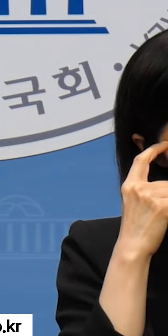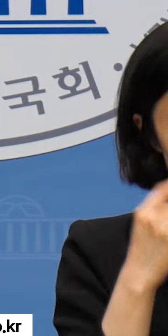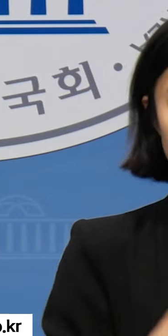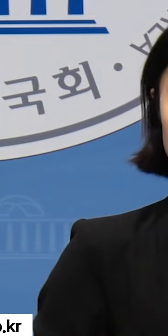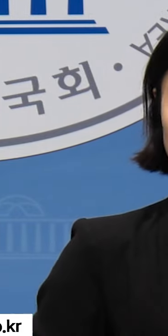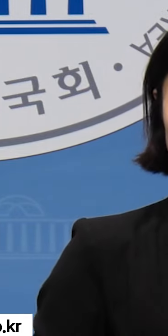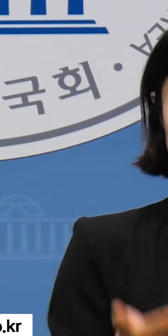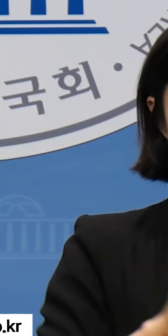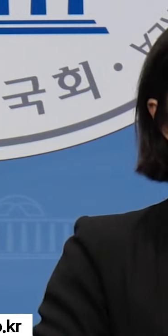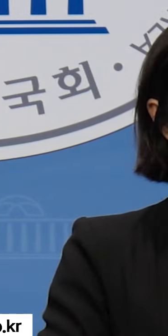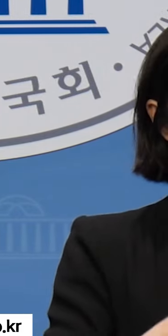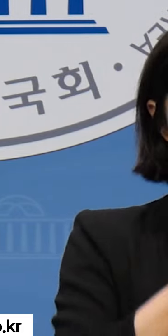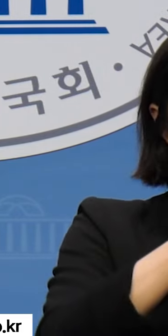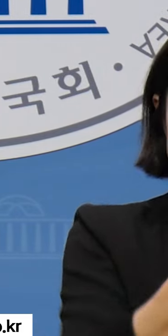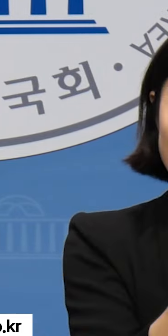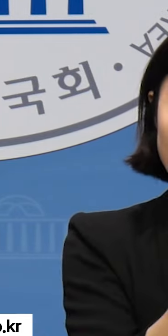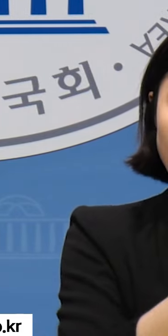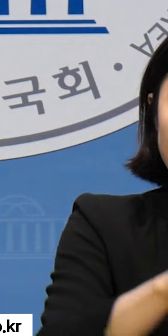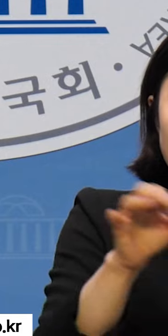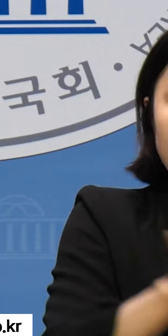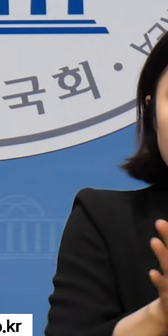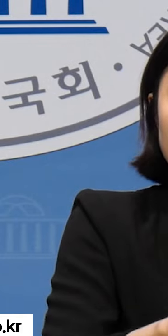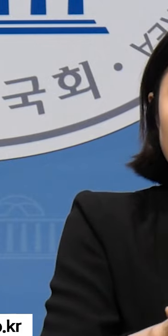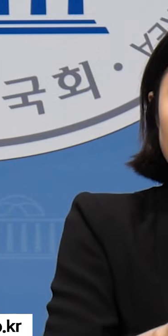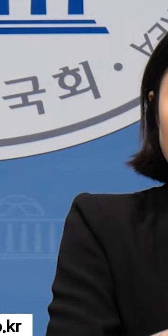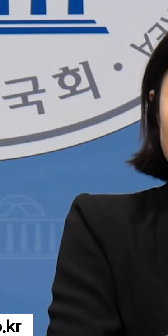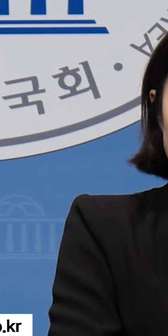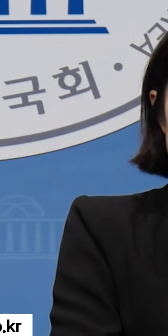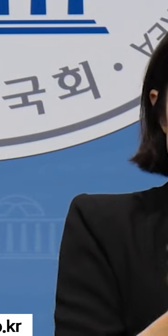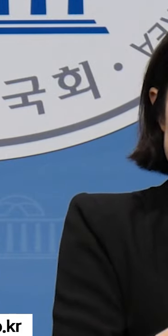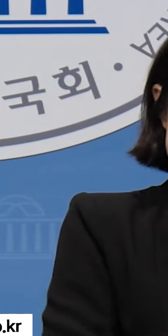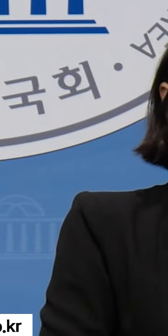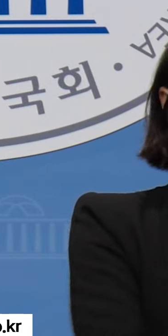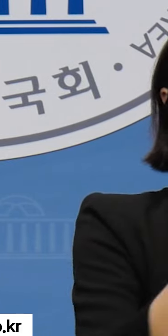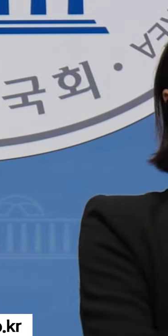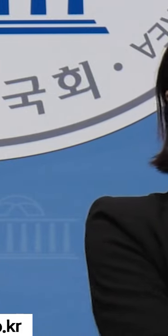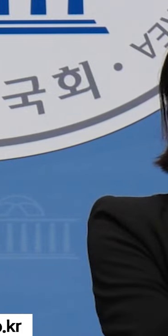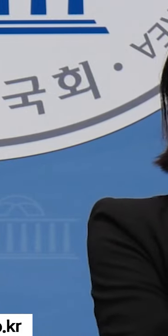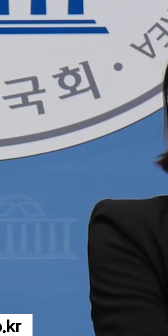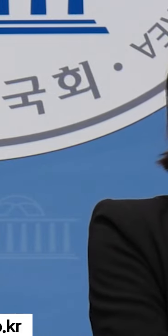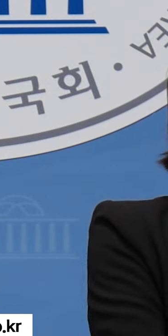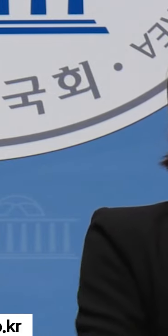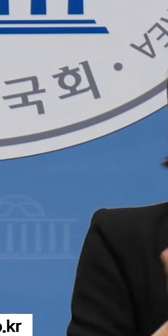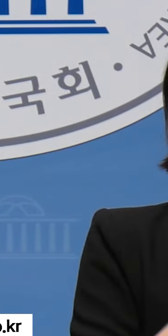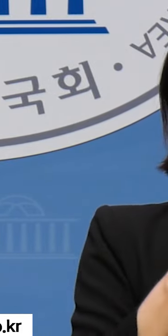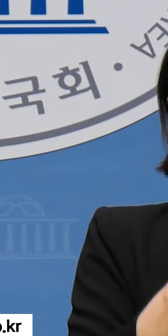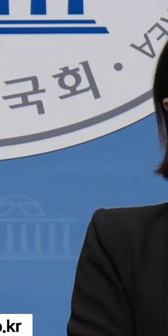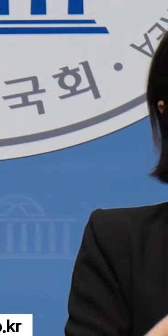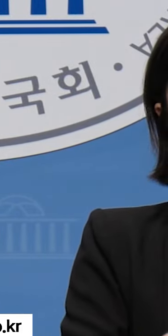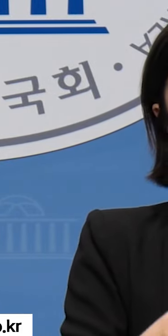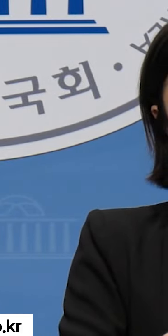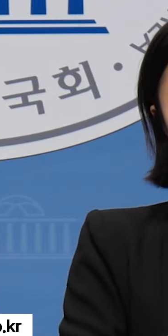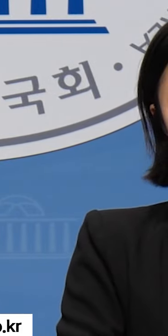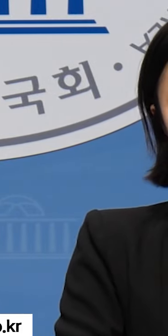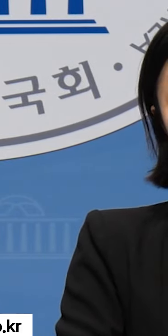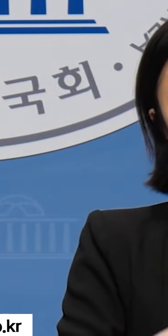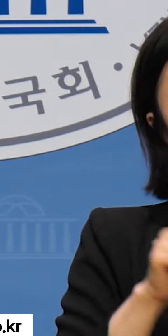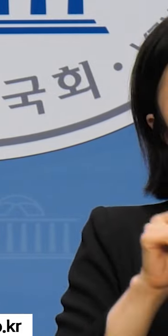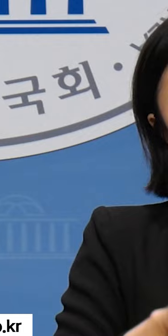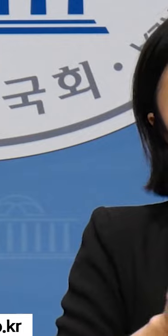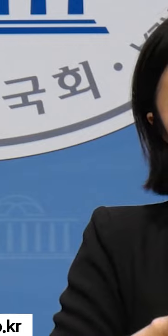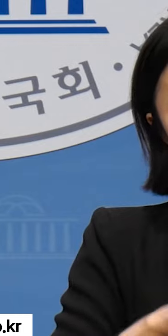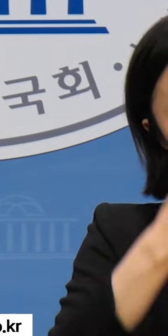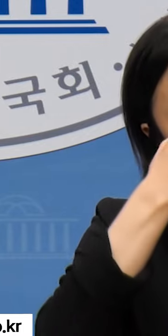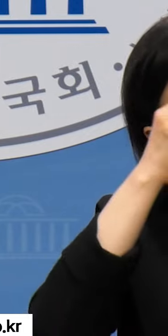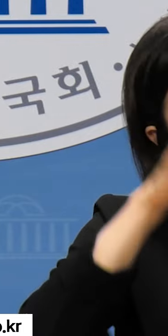쟁점 안건 조정 숙려 기간도 무시한 국회법 파괴의 현장이 또다시 되풀이되었습니다. 어제 민주당 위원은 우리